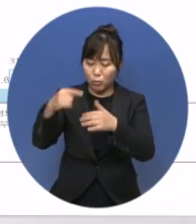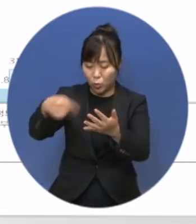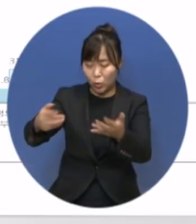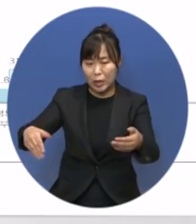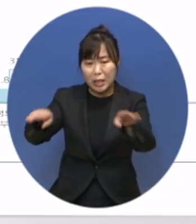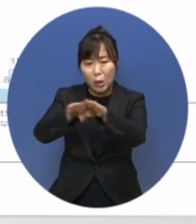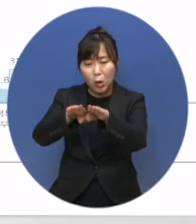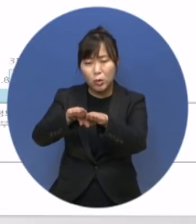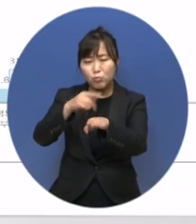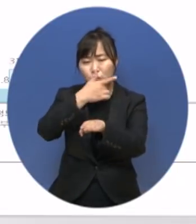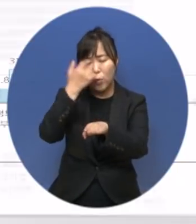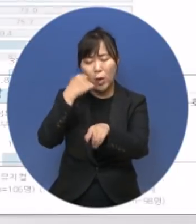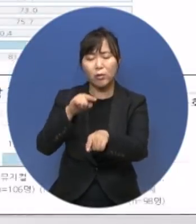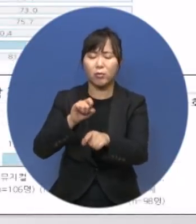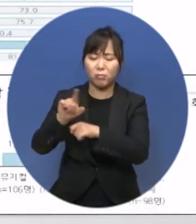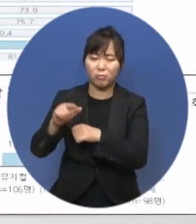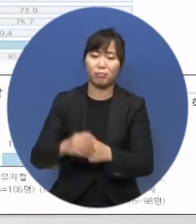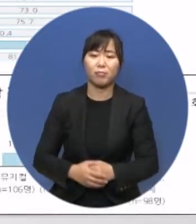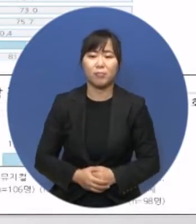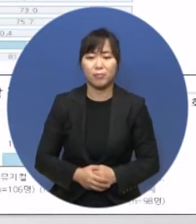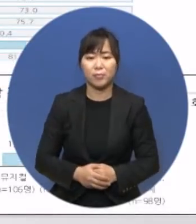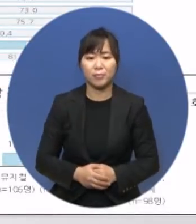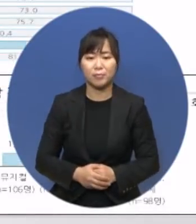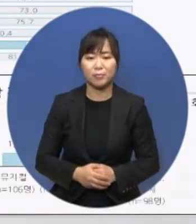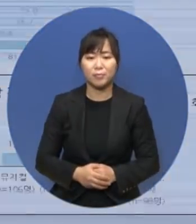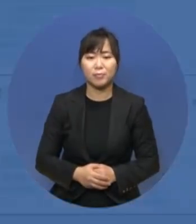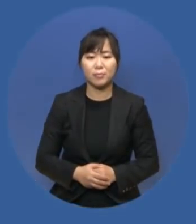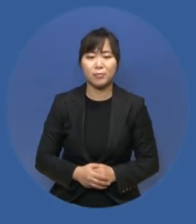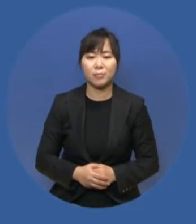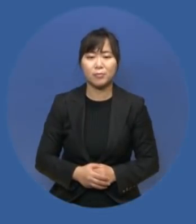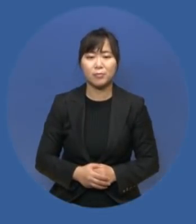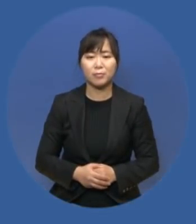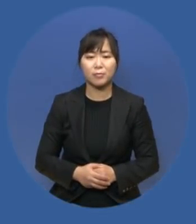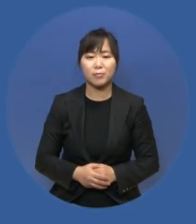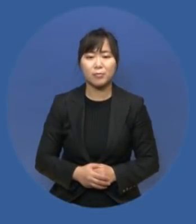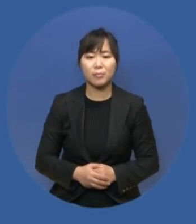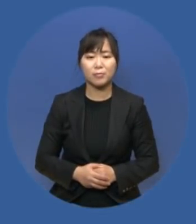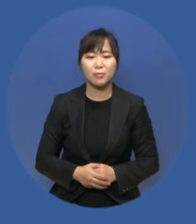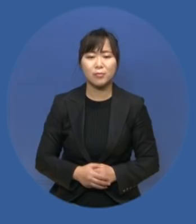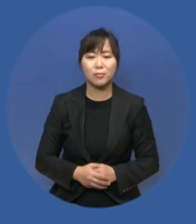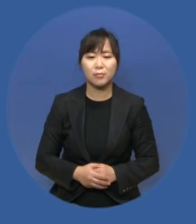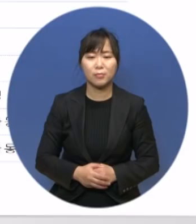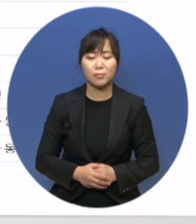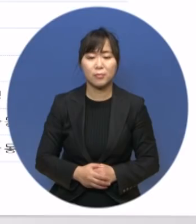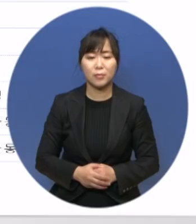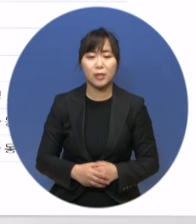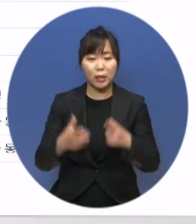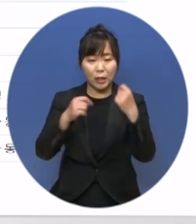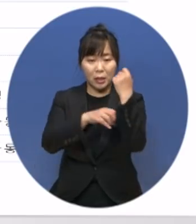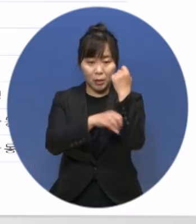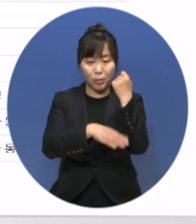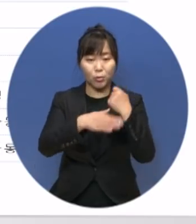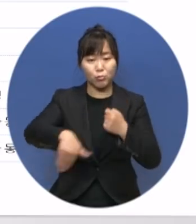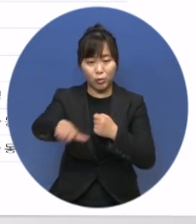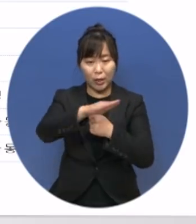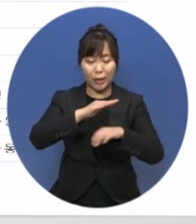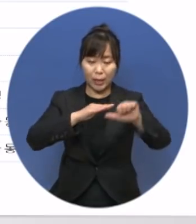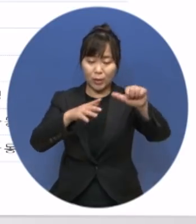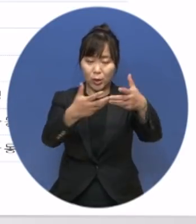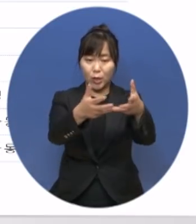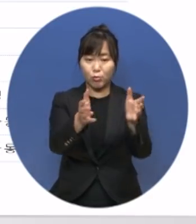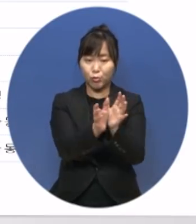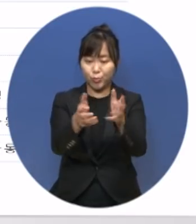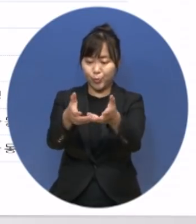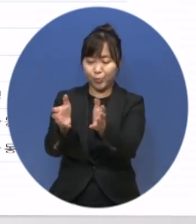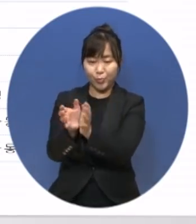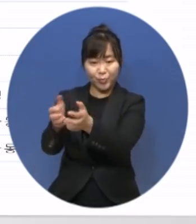교육기관이 부족하다는 부분이 되겠습니다. 이러한 바탕으로 저희들이 5개